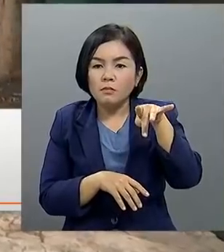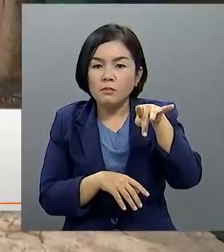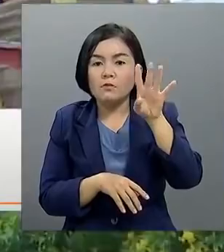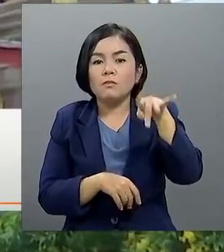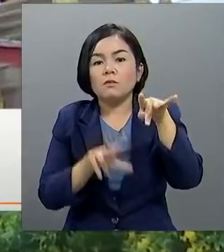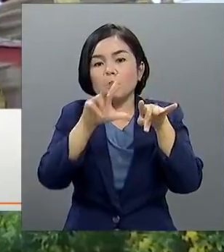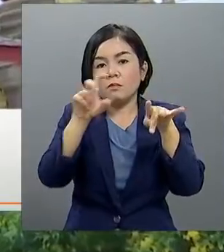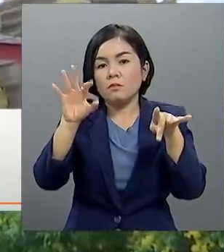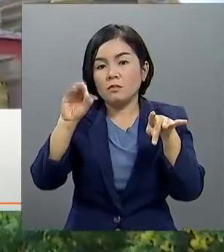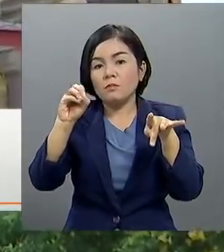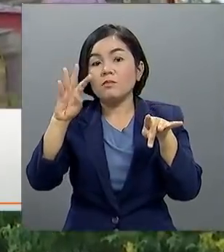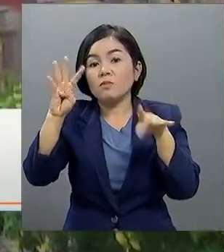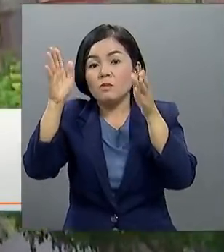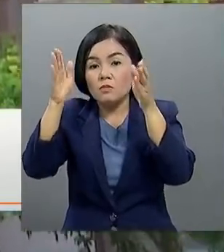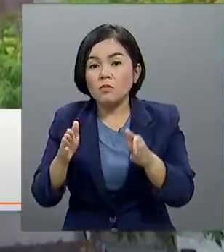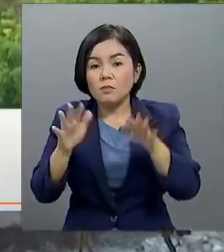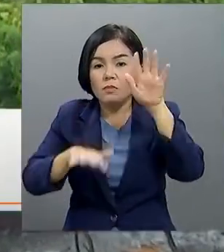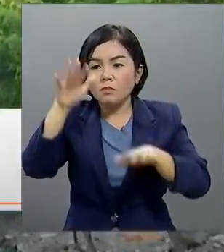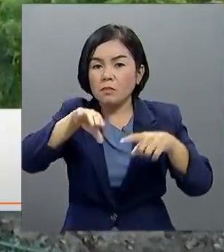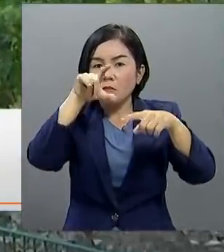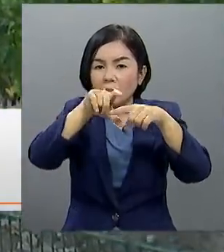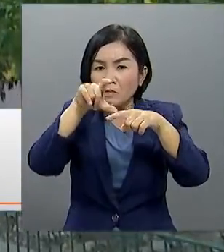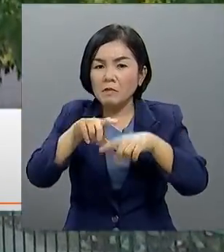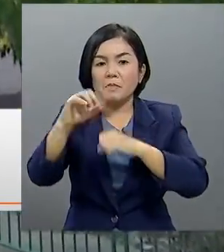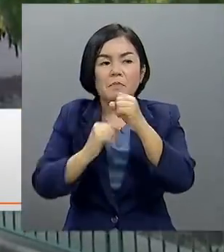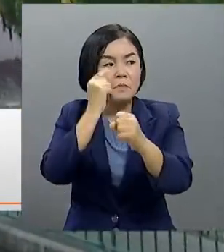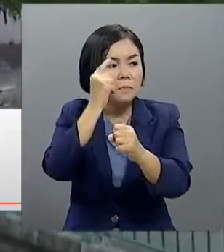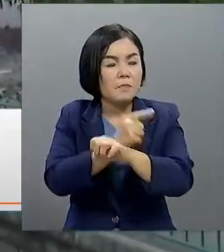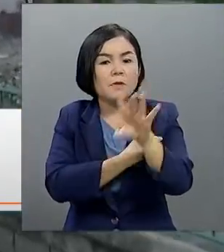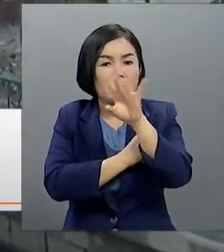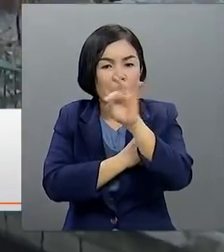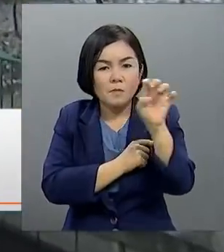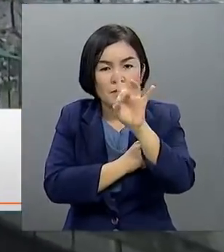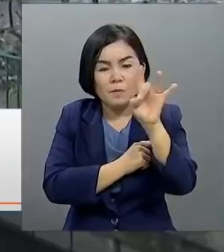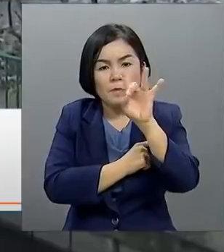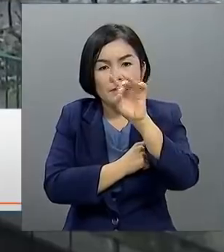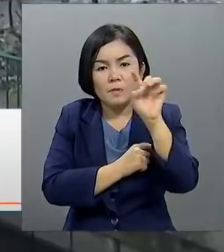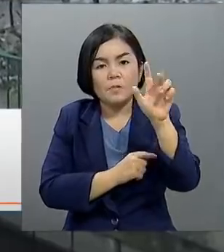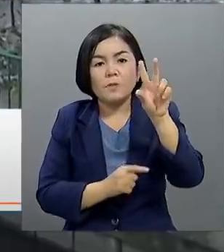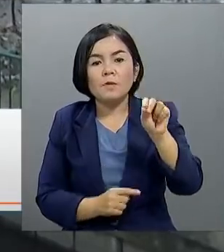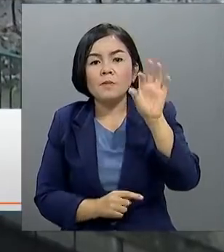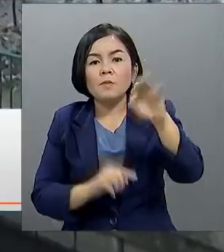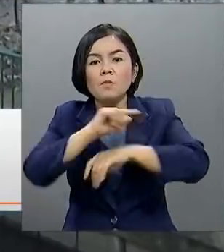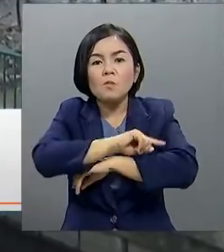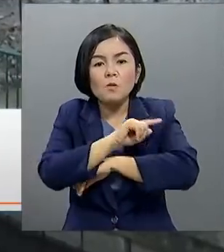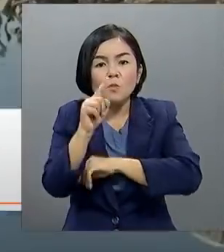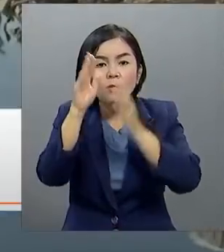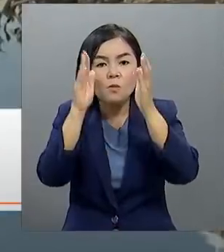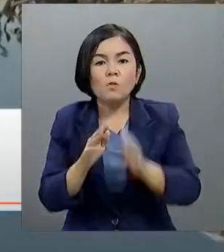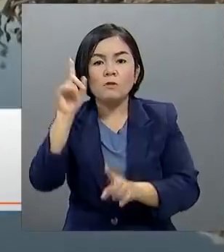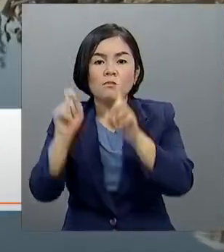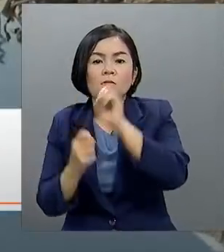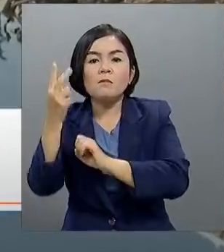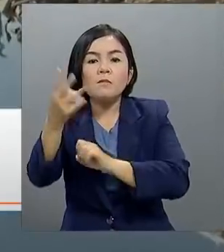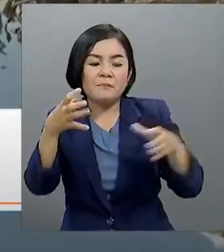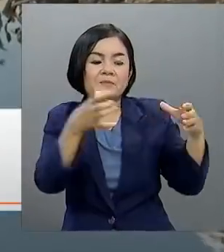8,394 คนนะครับเฉลี่ยอยู่ที่ปีละ839คนหรือวันละ2คนครับโดยสาเหตุหลักก็เกิดจากการชวนกันไปเล่นน้ำเป็นกลุ่มนี่แหละครับบริเ